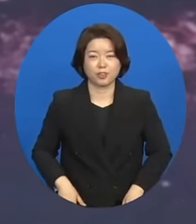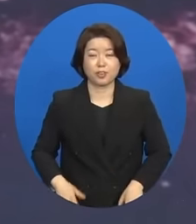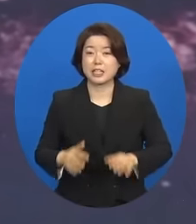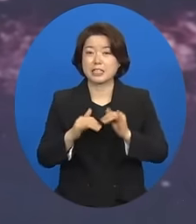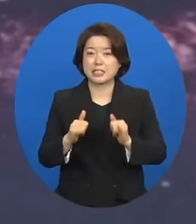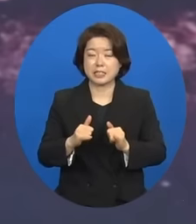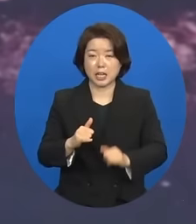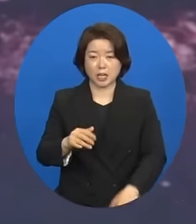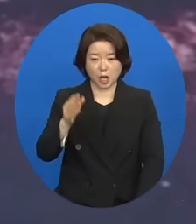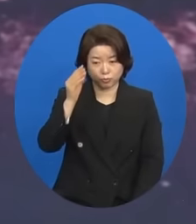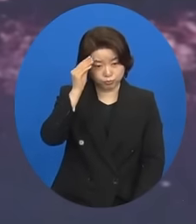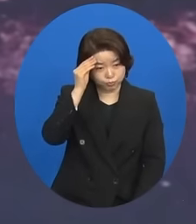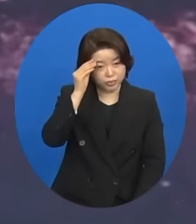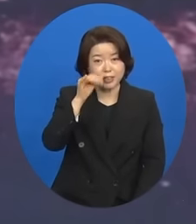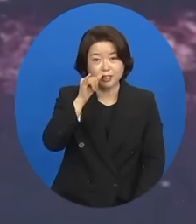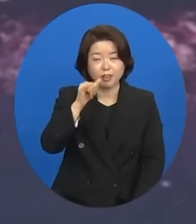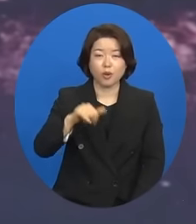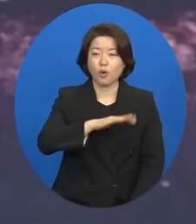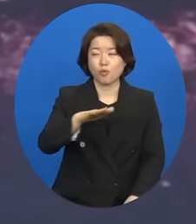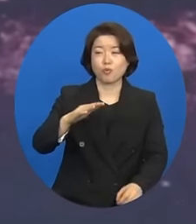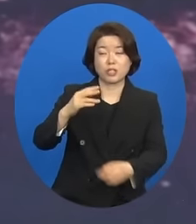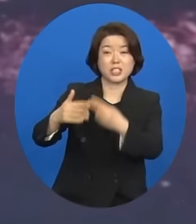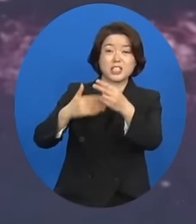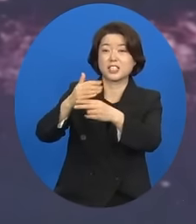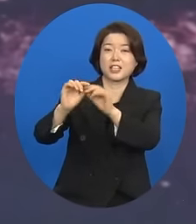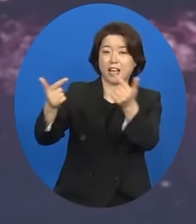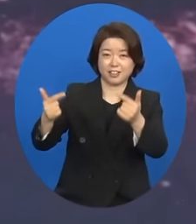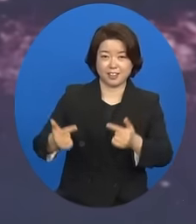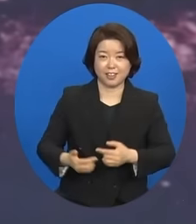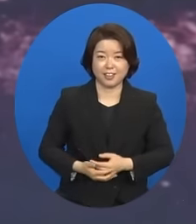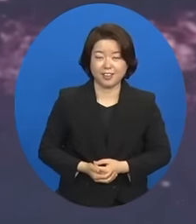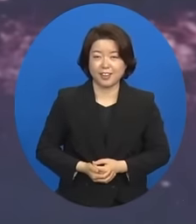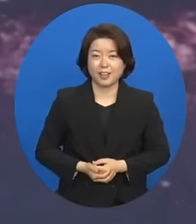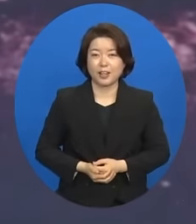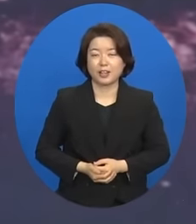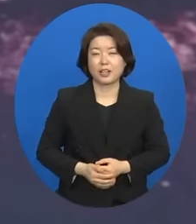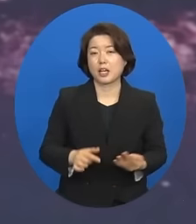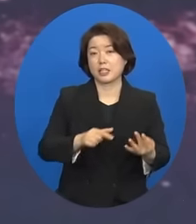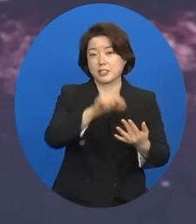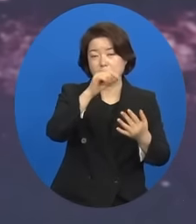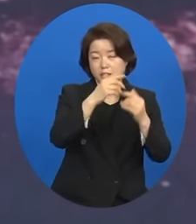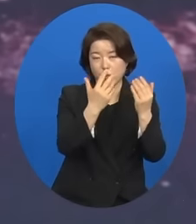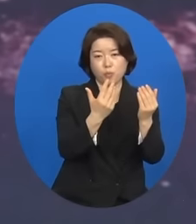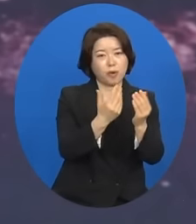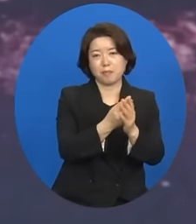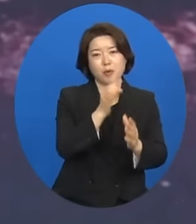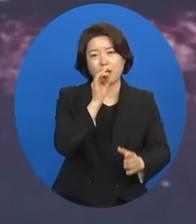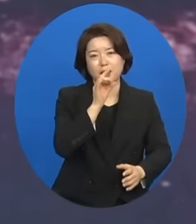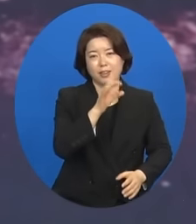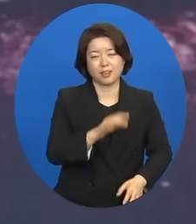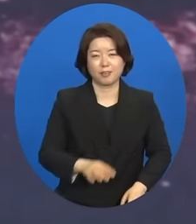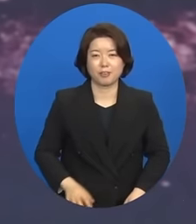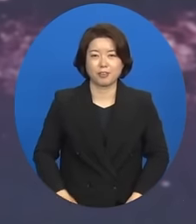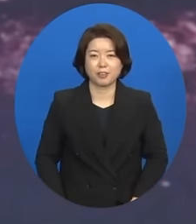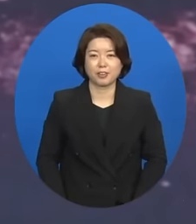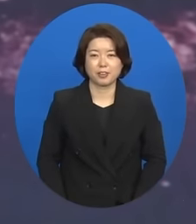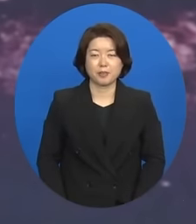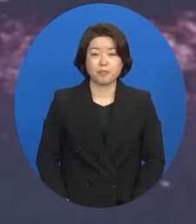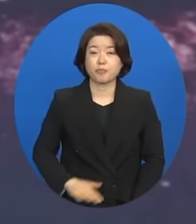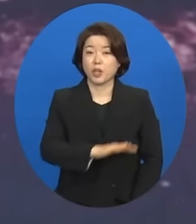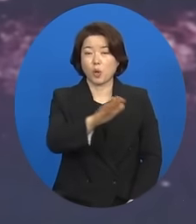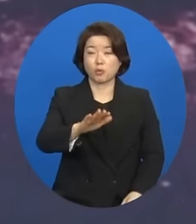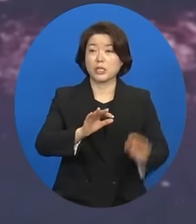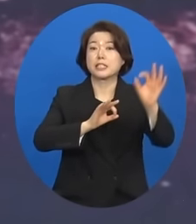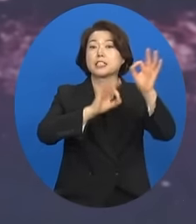무지한 측면이 있습니다 우리 신이 아니에요 그러다 보면 선택의 완벽을기할 수가 없어요 우리는